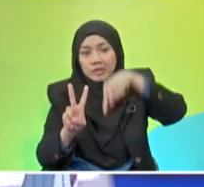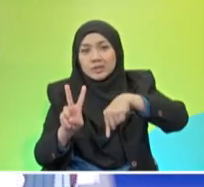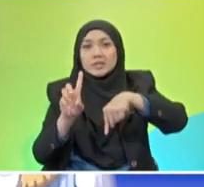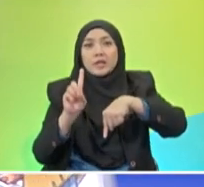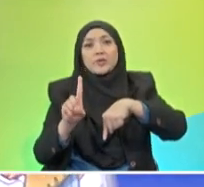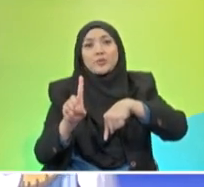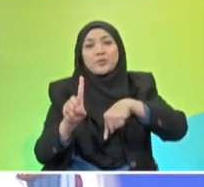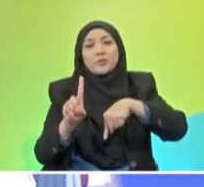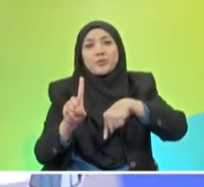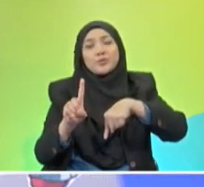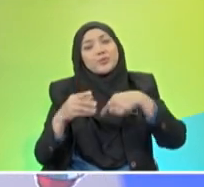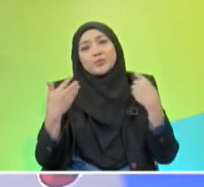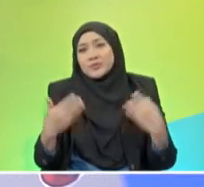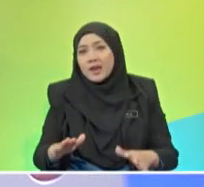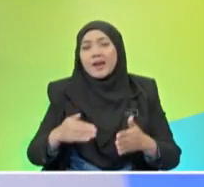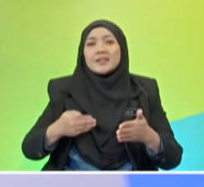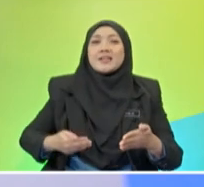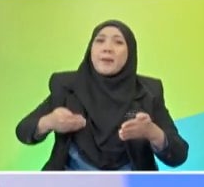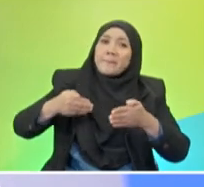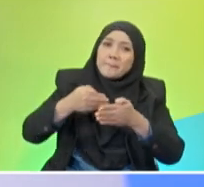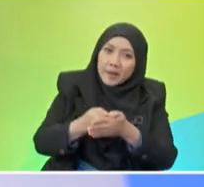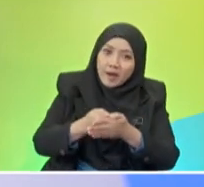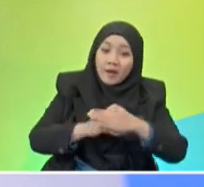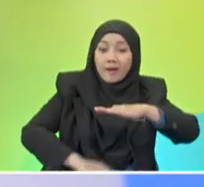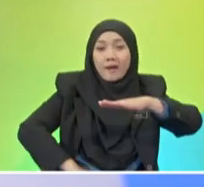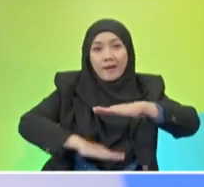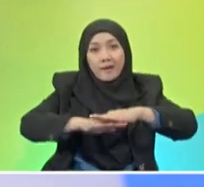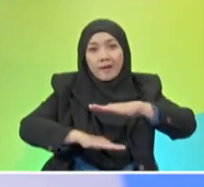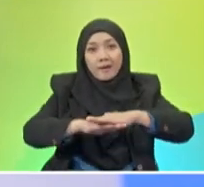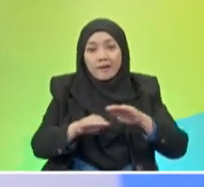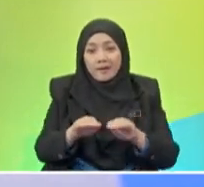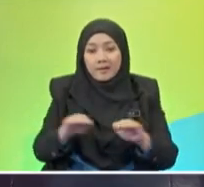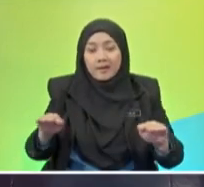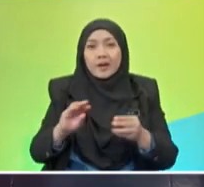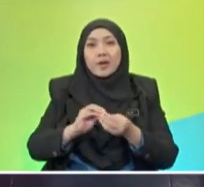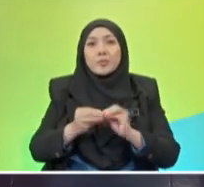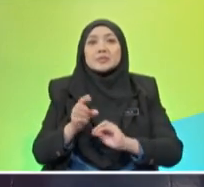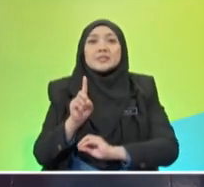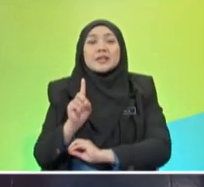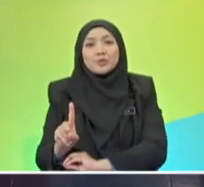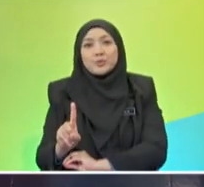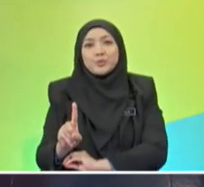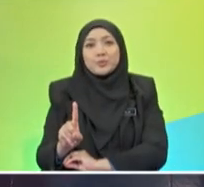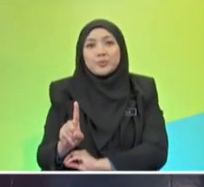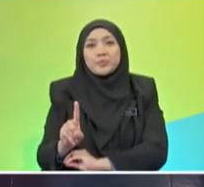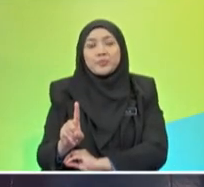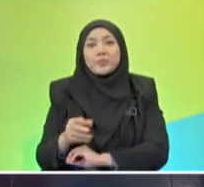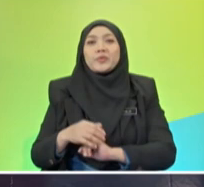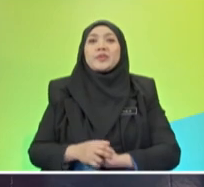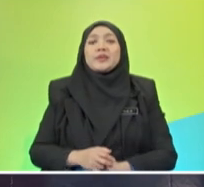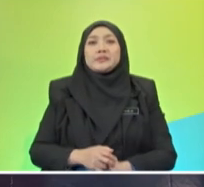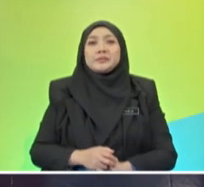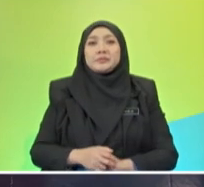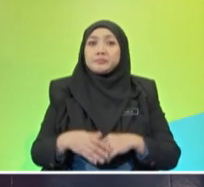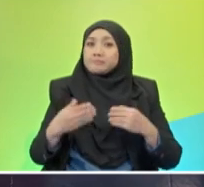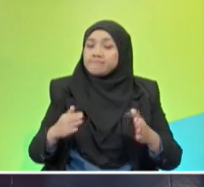6, 5, 4, 3, 2, 1. Dah sampai. Dan dia turun ke bawah. Baiklah. Dia telah turun hingga ke tingkat bawah